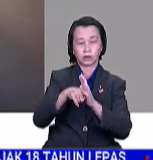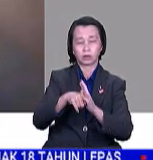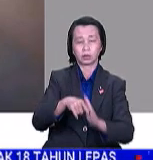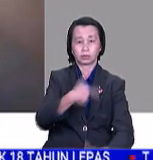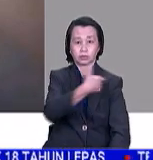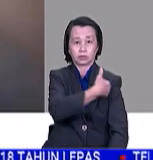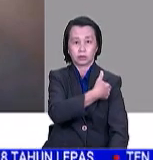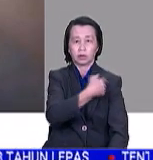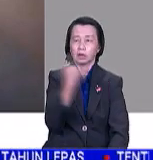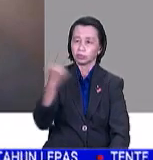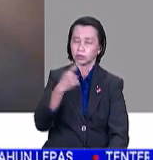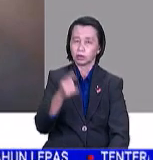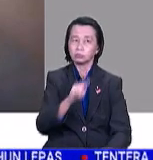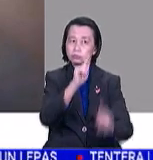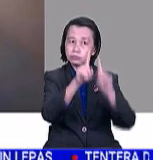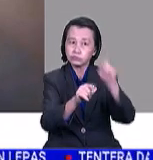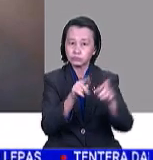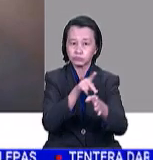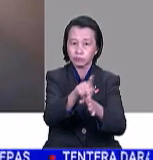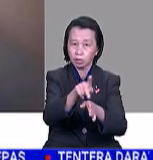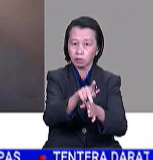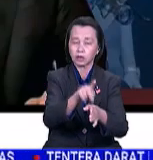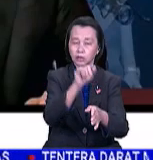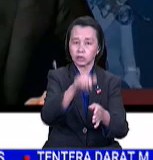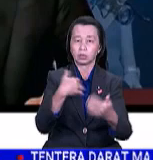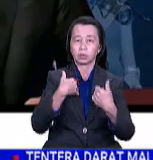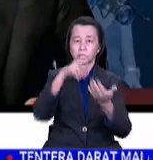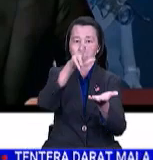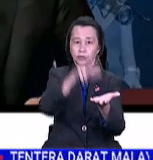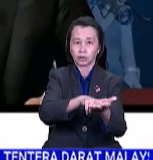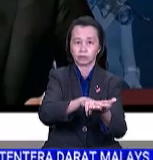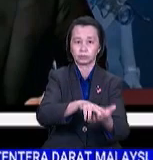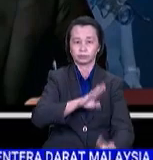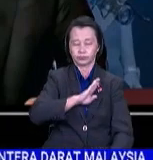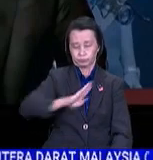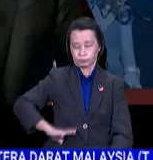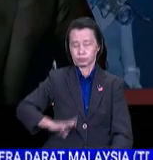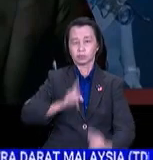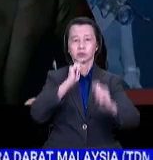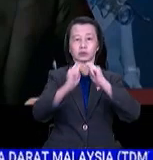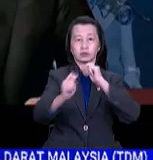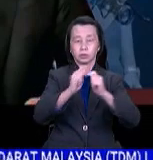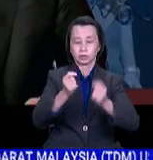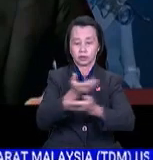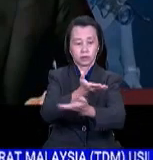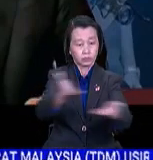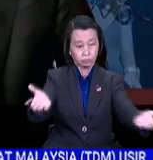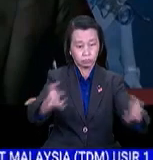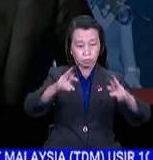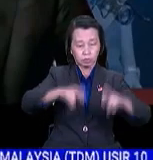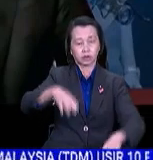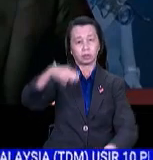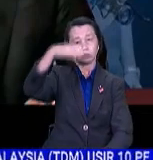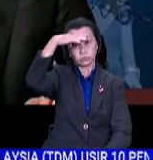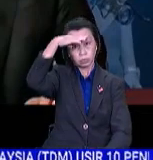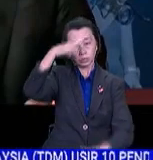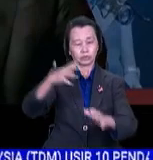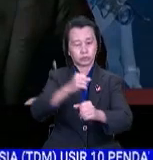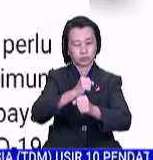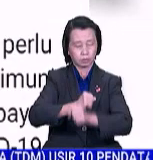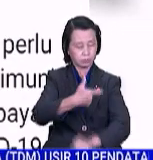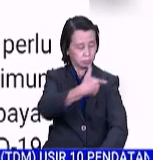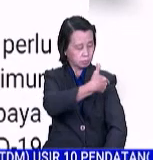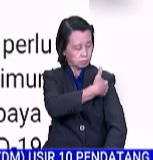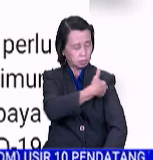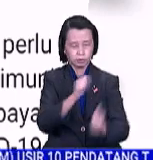dan setiap merujuk fakta perubatan yang Betawi aku Baginda Dalam pada itu bertitah agar semua rakyat Johor mendapatkan suntikan